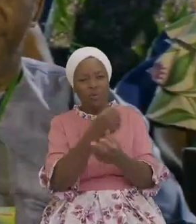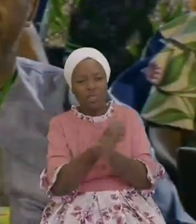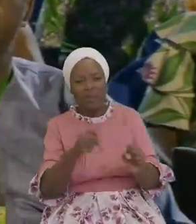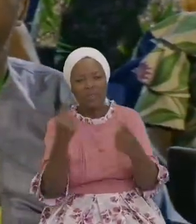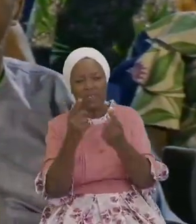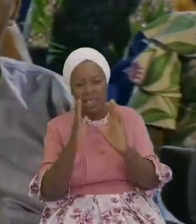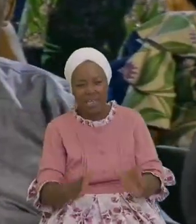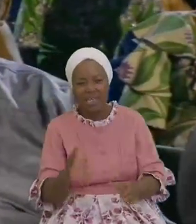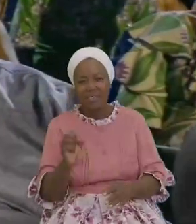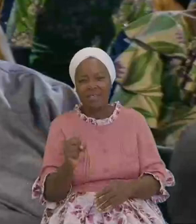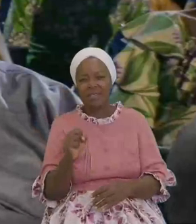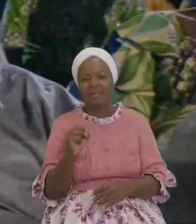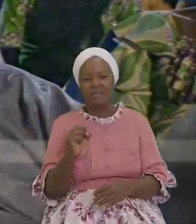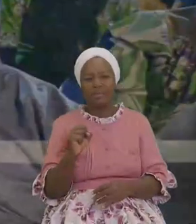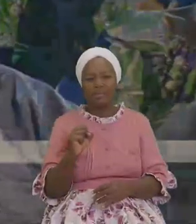les pécheurs.